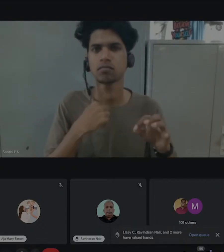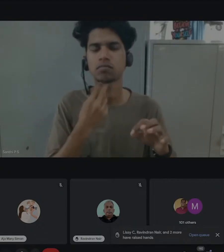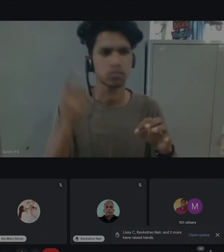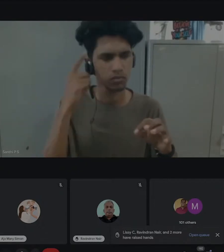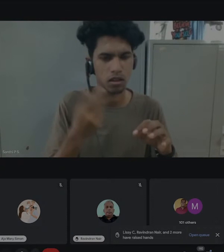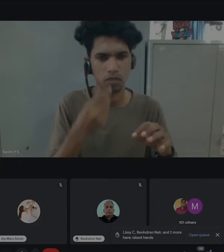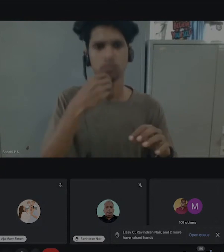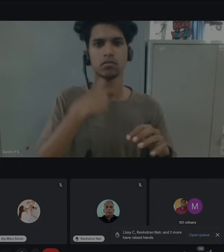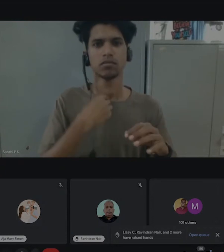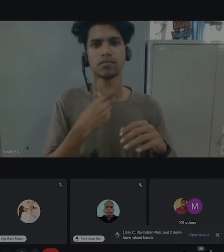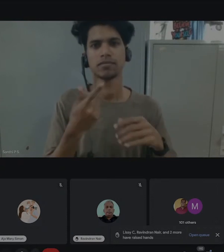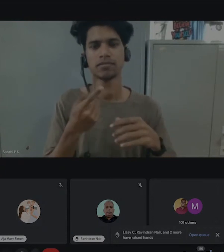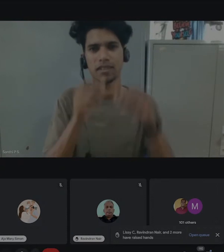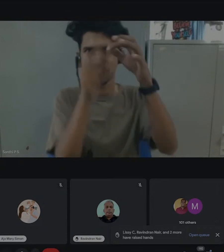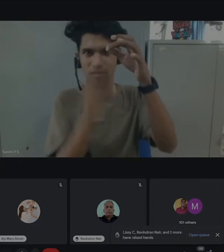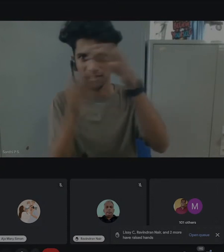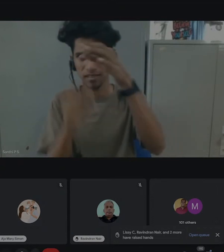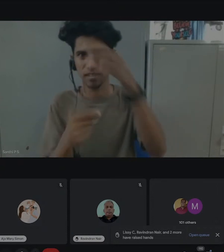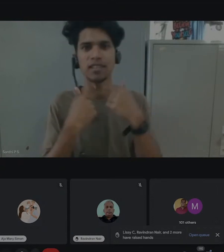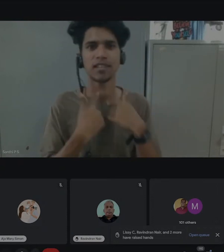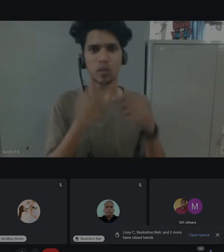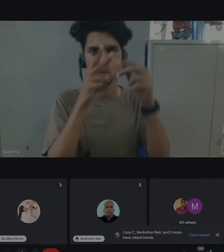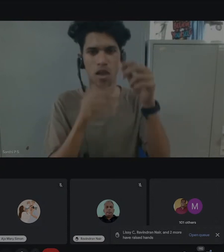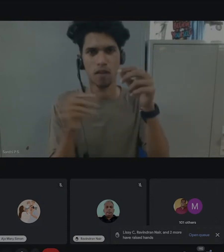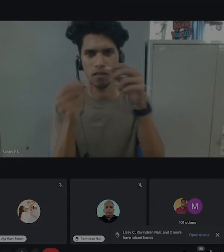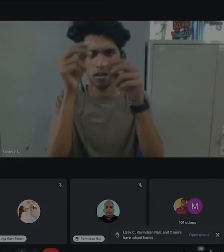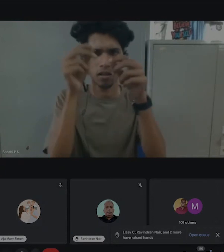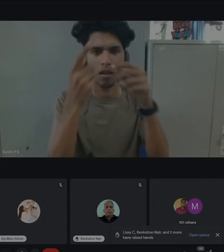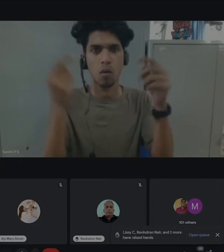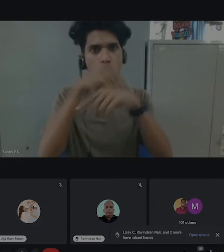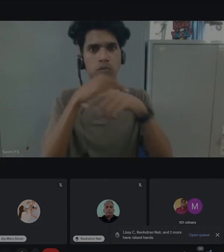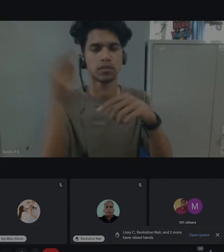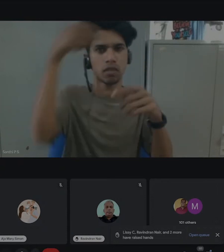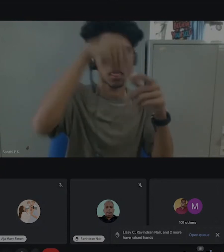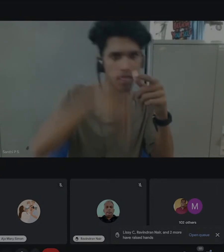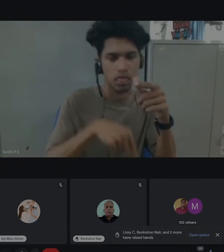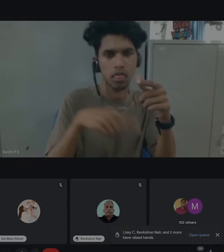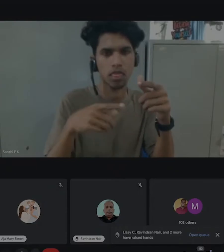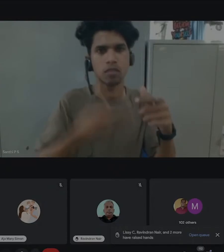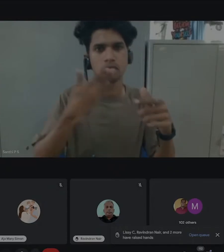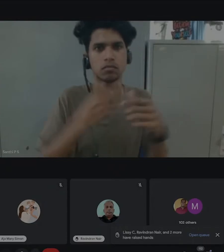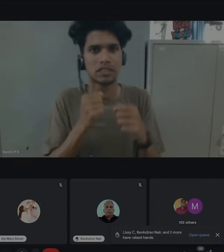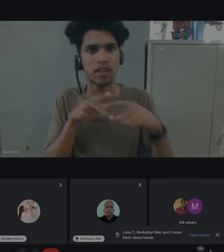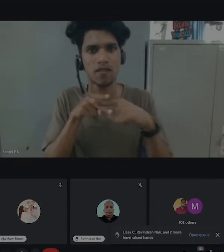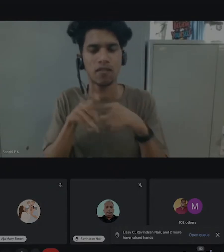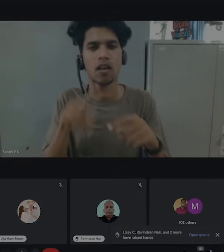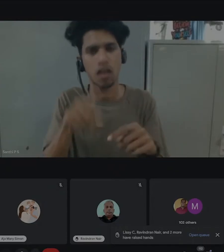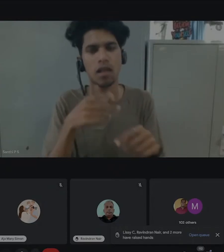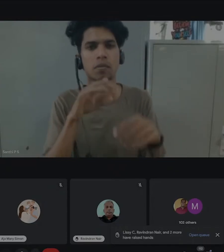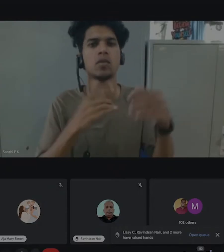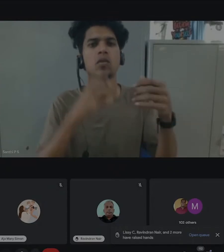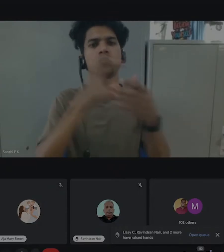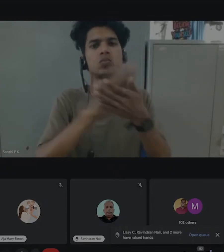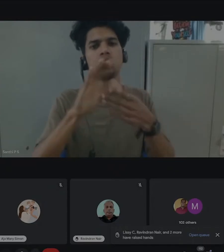ഒരു അവസ്ഥ വരുമ്പോഴാണ് നമ്മൾ ചുമയ്ക്കുക, ഭക്ഷണം കഴിക്കുമ്പോൾ ചുമയ്ക്കുകയൊക്കെ ചെയ്യുന്നത്. അതിനാണ് നമ്മൾ ചോക്കിംഗ് എന്ന് പറയുന്നത്. ഇത് ഒരു ബുദ്ധിമുട്ട്